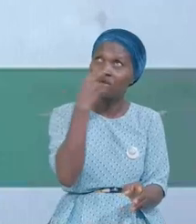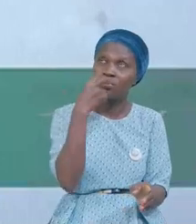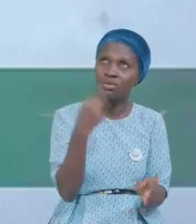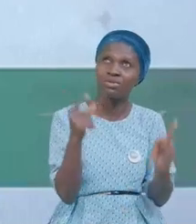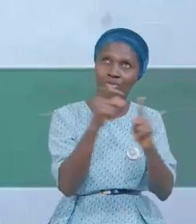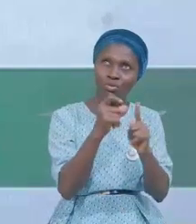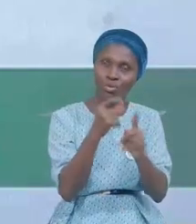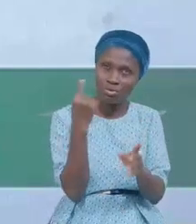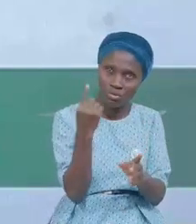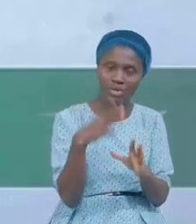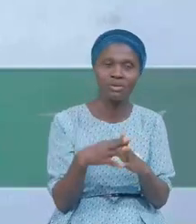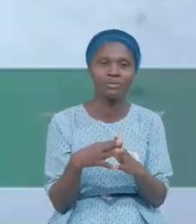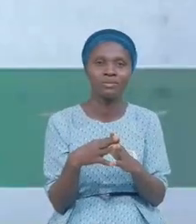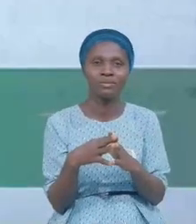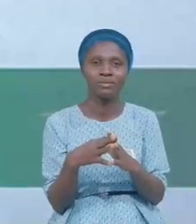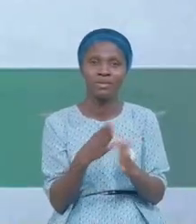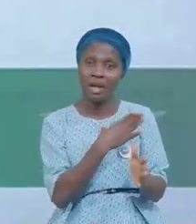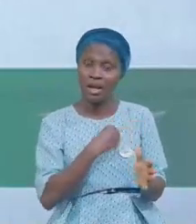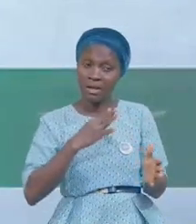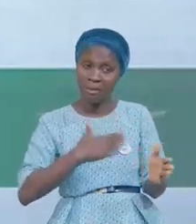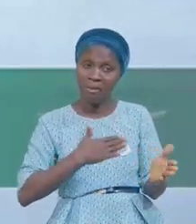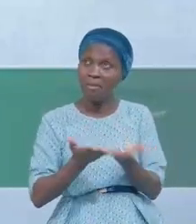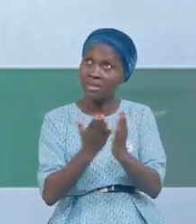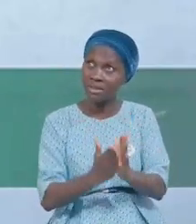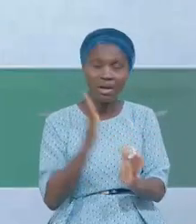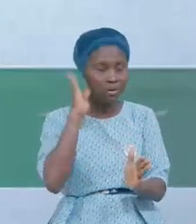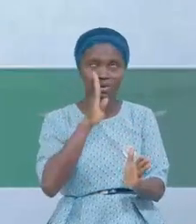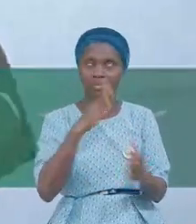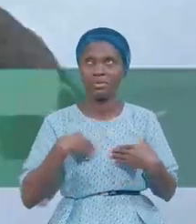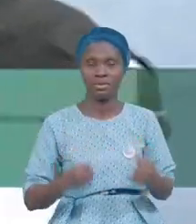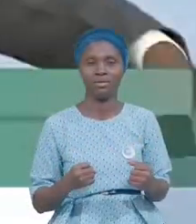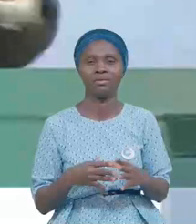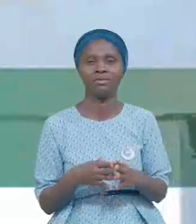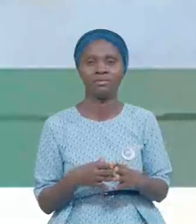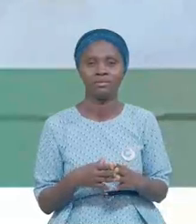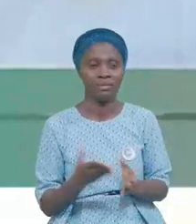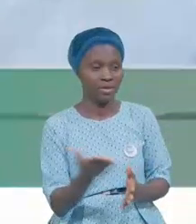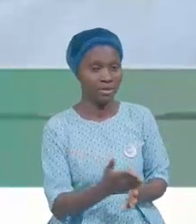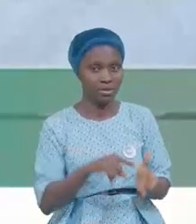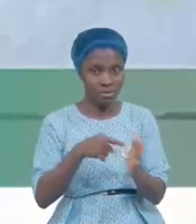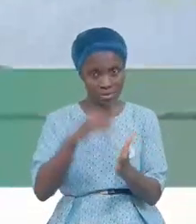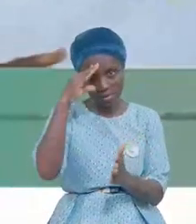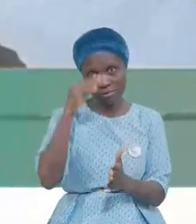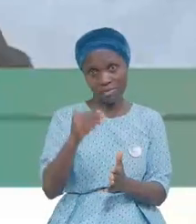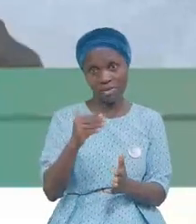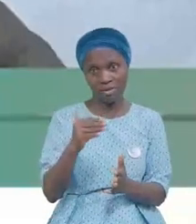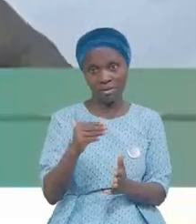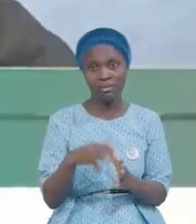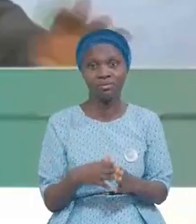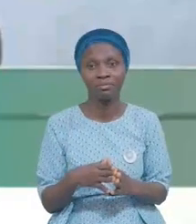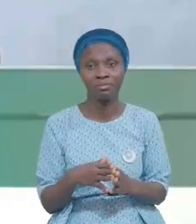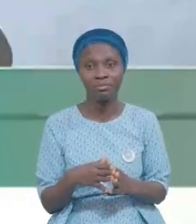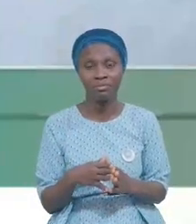mot et mon serviteur sera guéri. Ici, voici un homme. Il n'est pas un